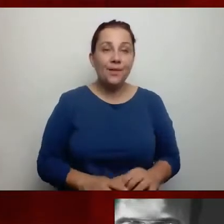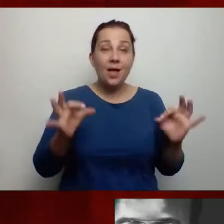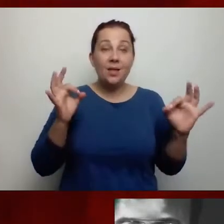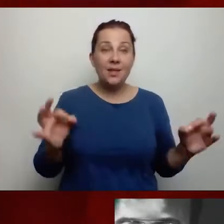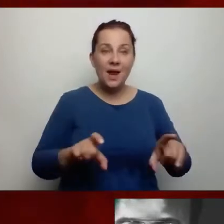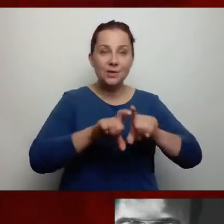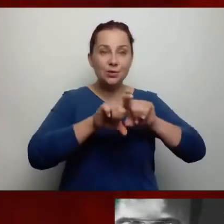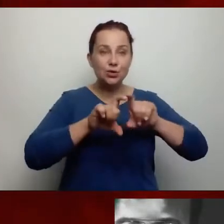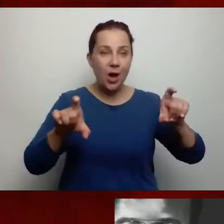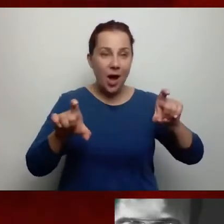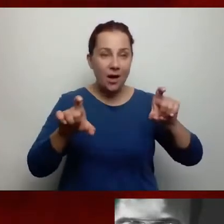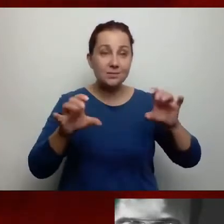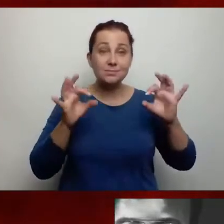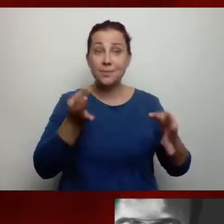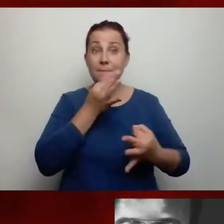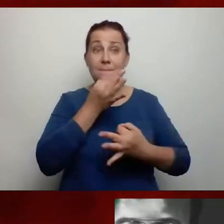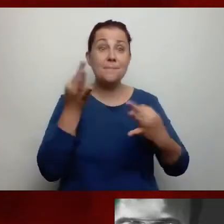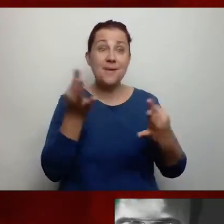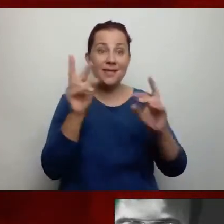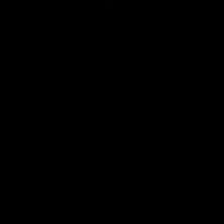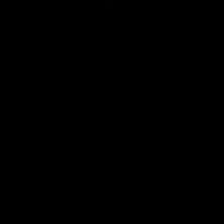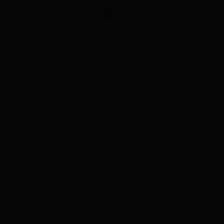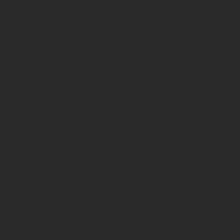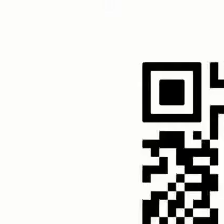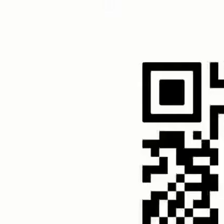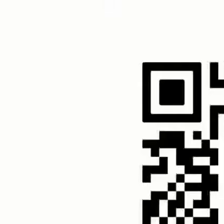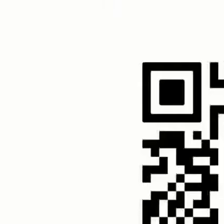na pytanie cytatów.